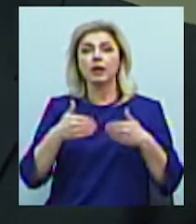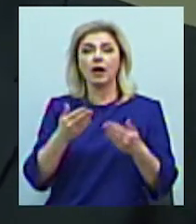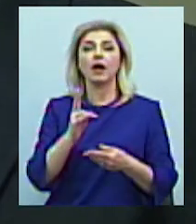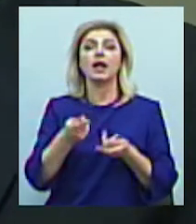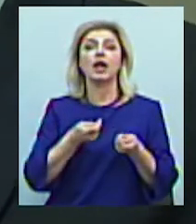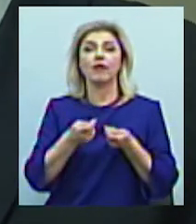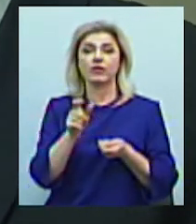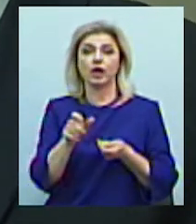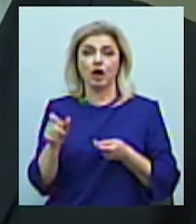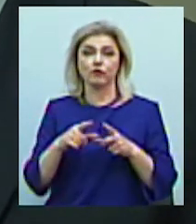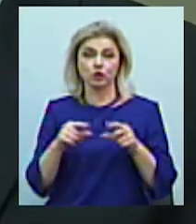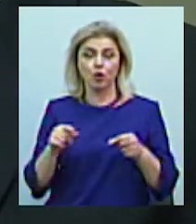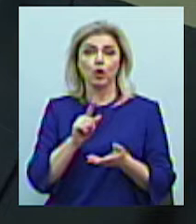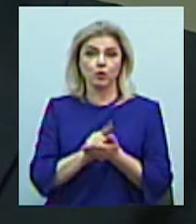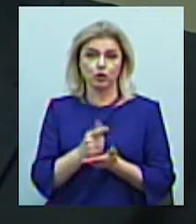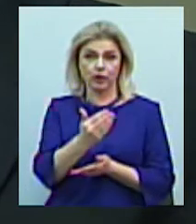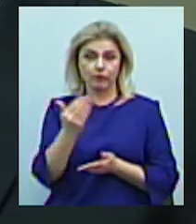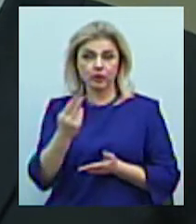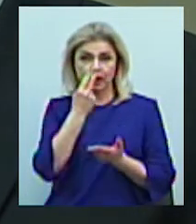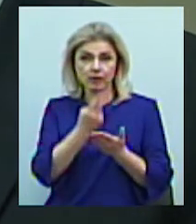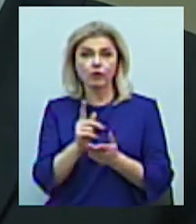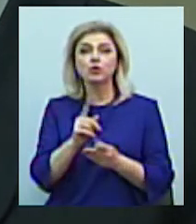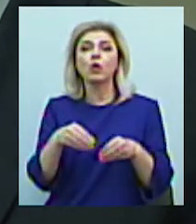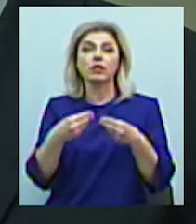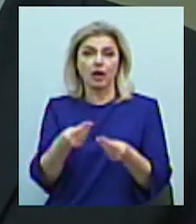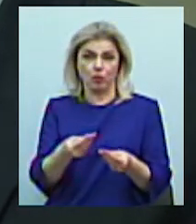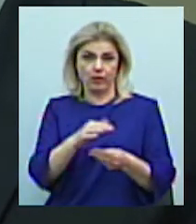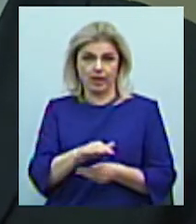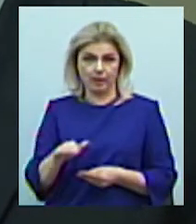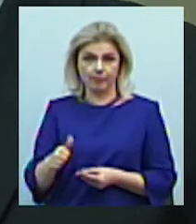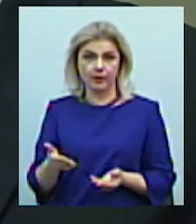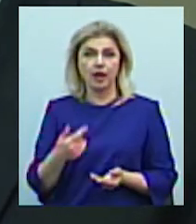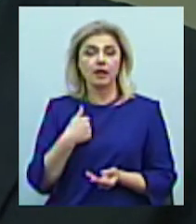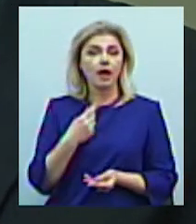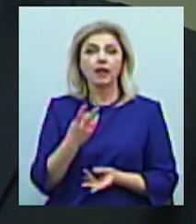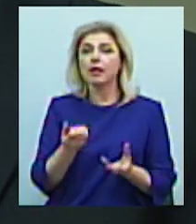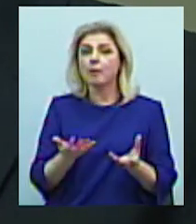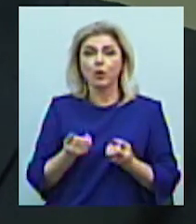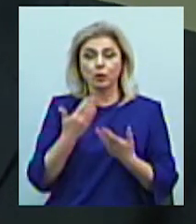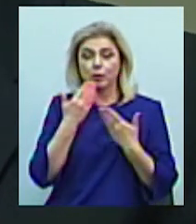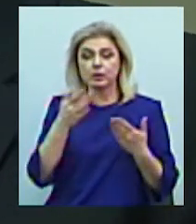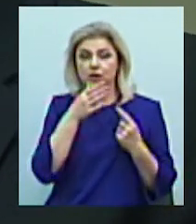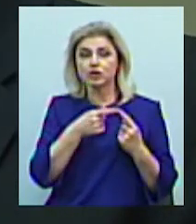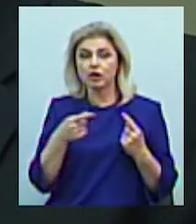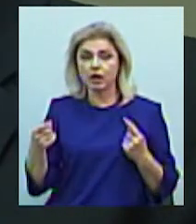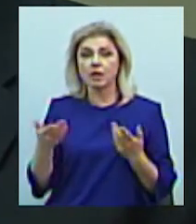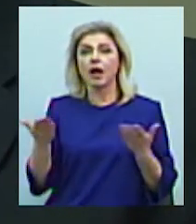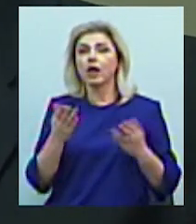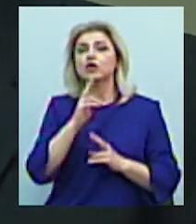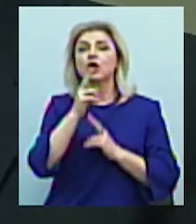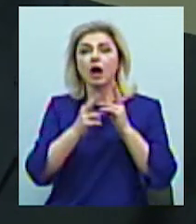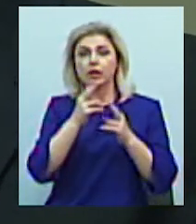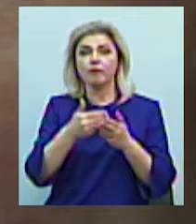які також мають дивитися, що вони дають дітям. Я не отримував останнім часом якихось нарікань